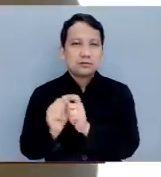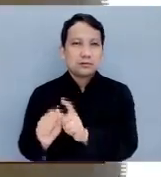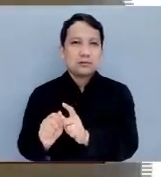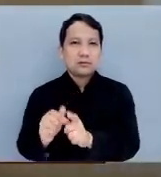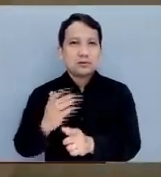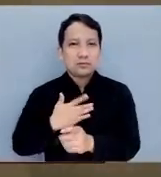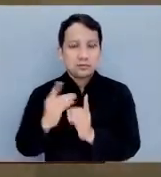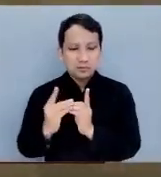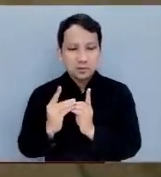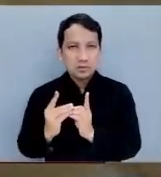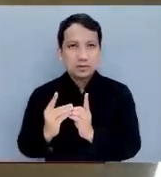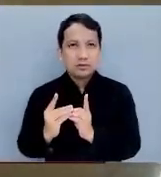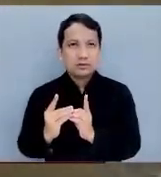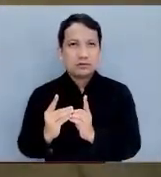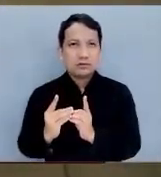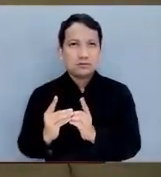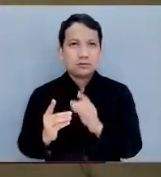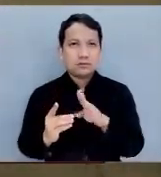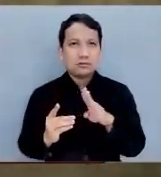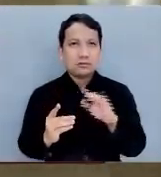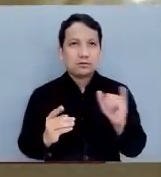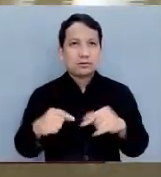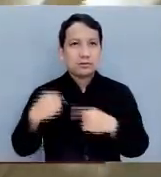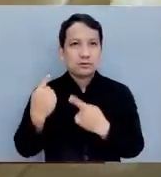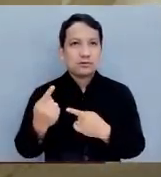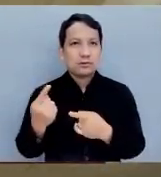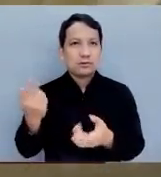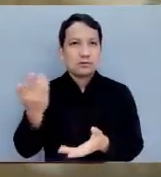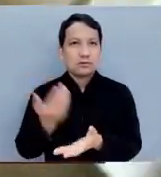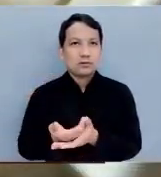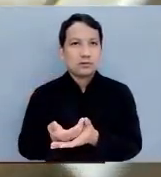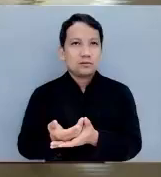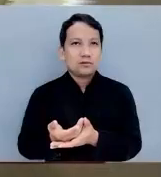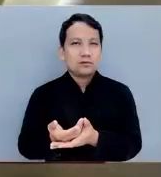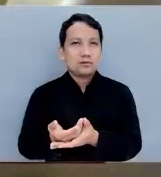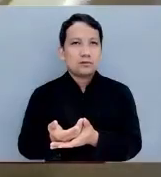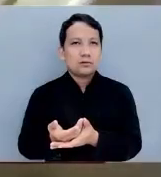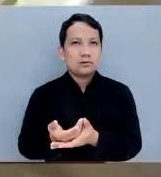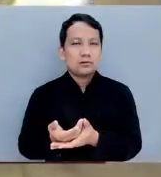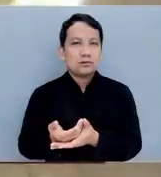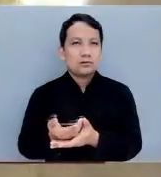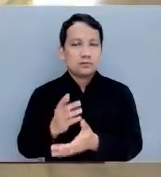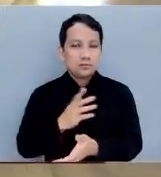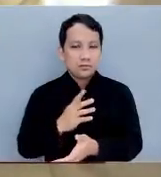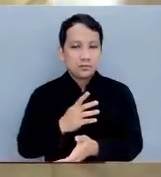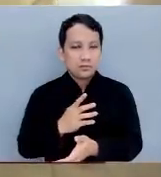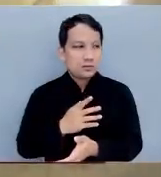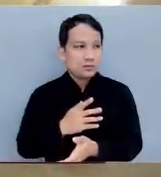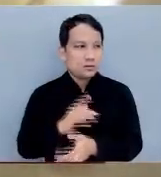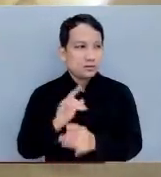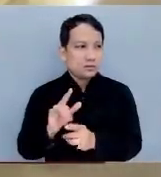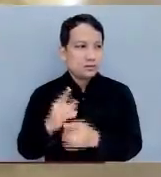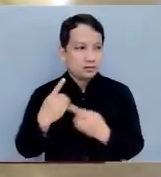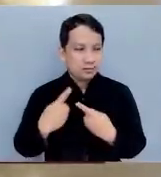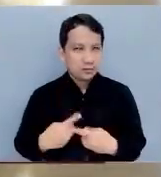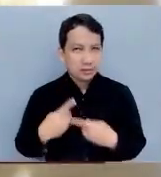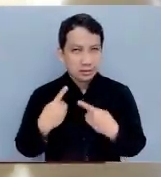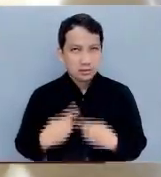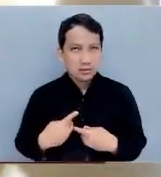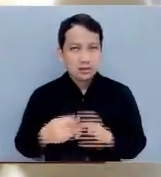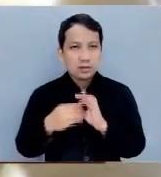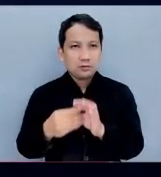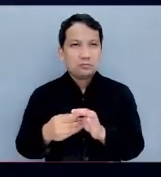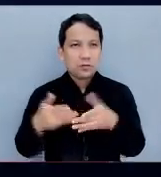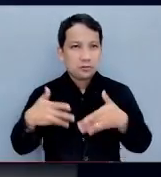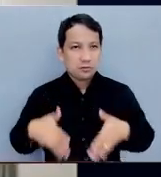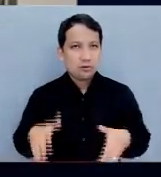date. Well, I mean, it's been a while since I attended an event too. It's fun, you know, I love dressing up, I love like all the outfits